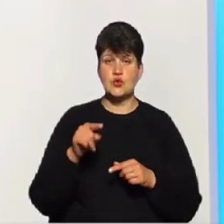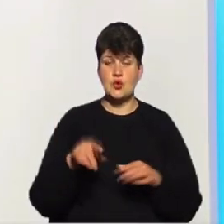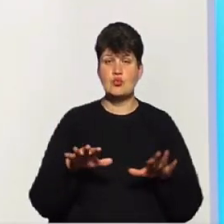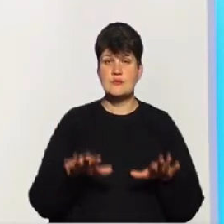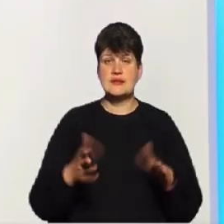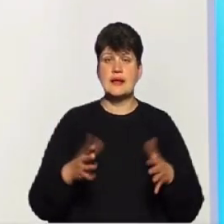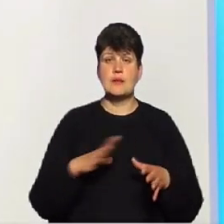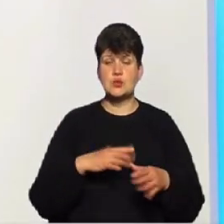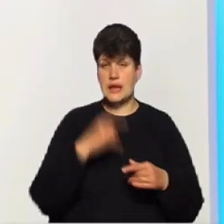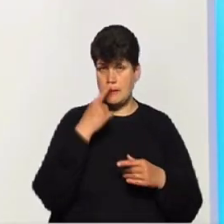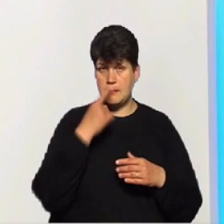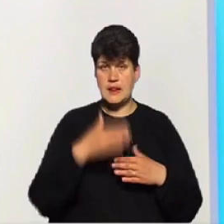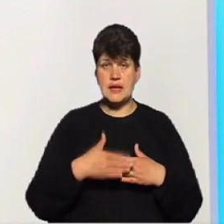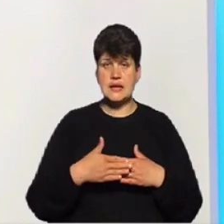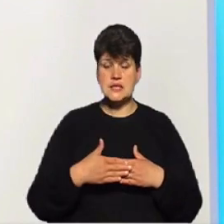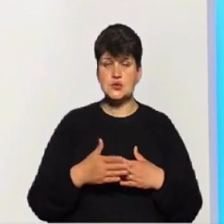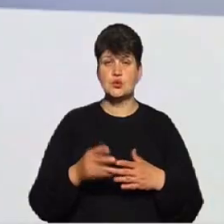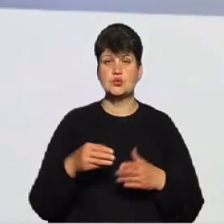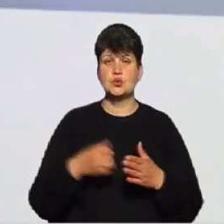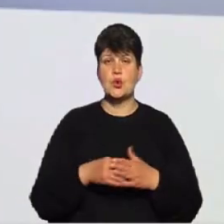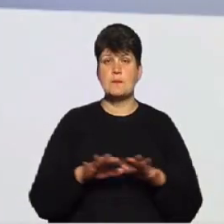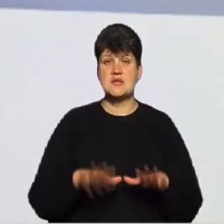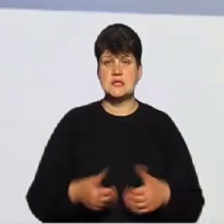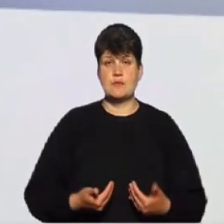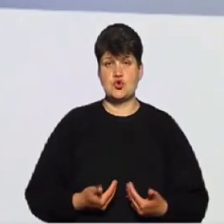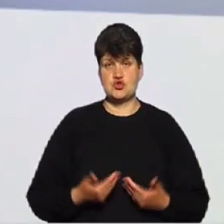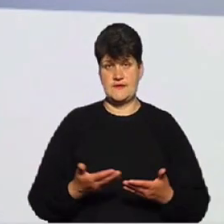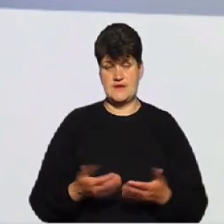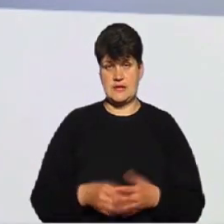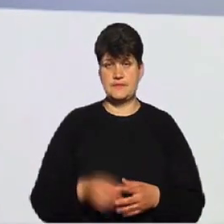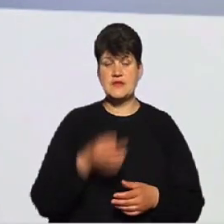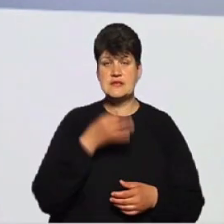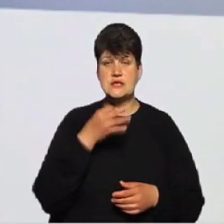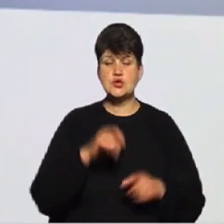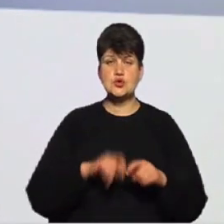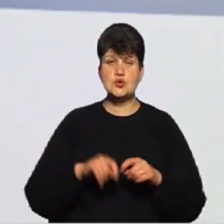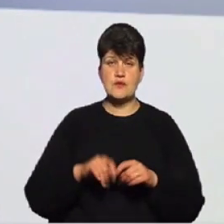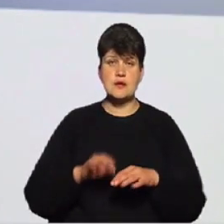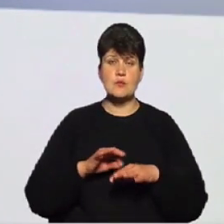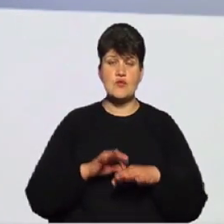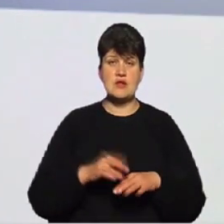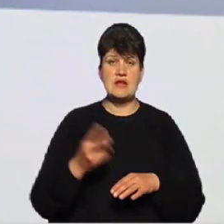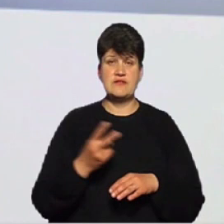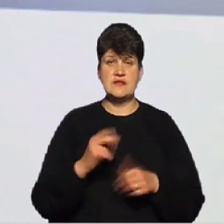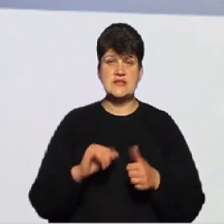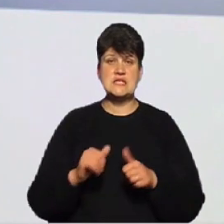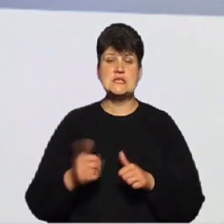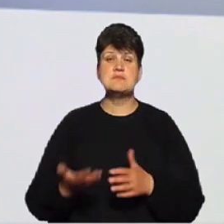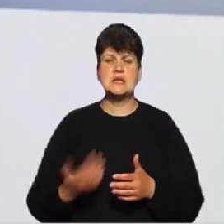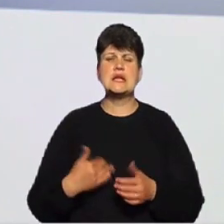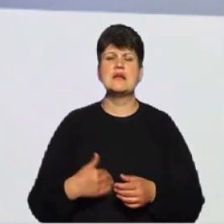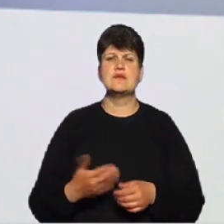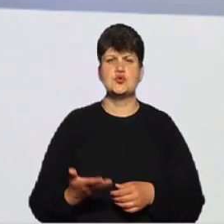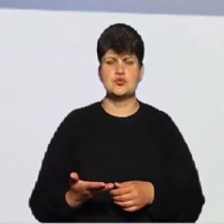до місця проживання. Ви сказали, що тестування проводилося сьогодні в 2 зміни. Це навіщо? Це